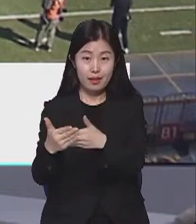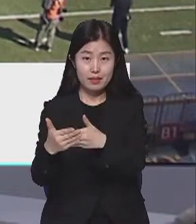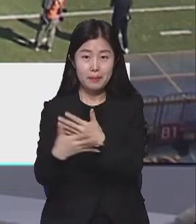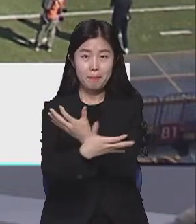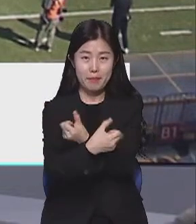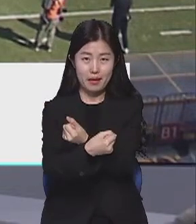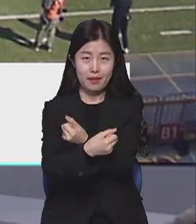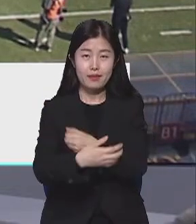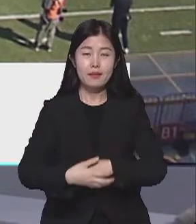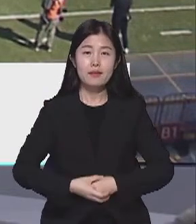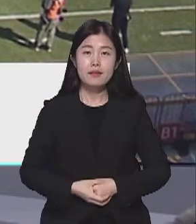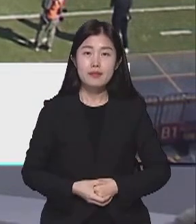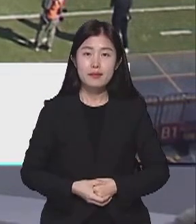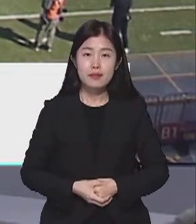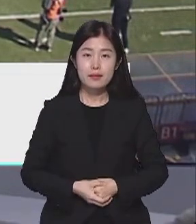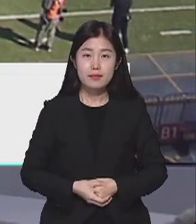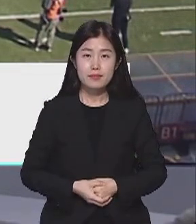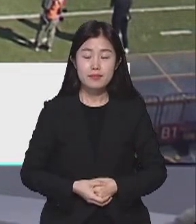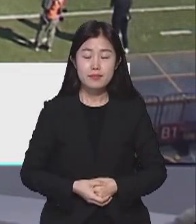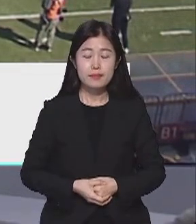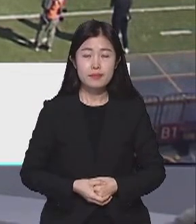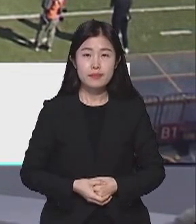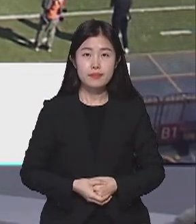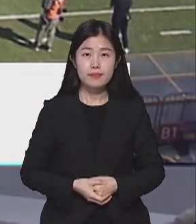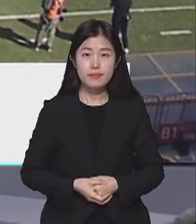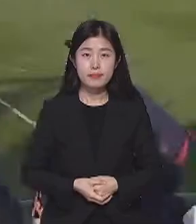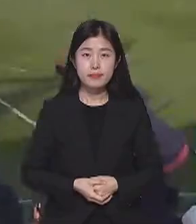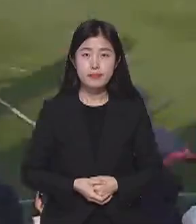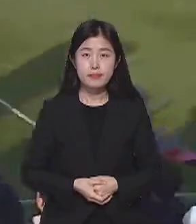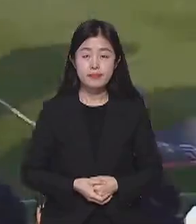재계약에 합의했습니다. 김재현 기자입니다.